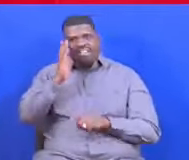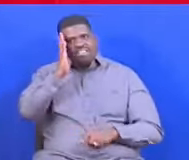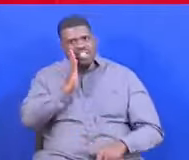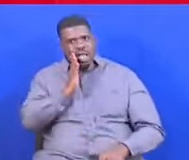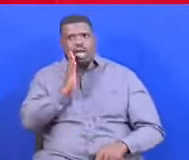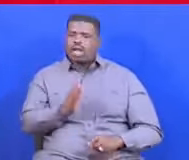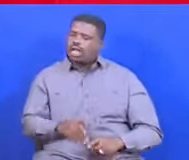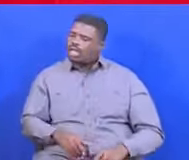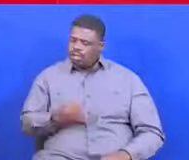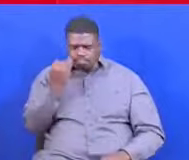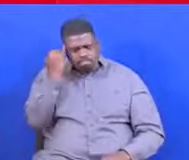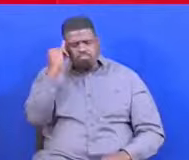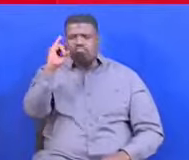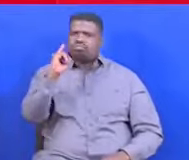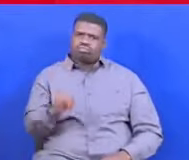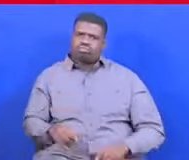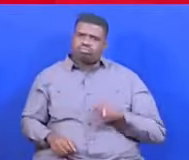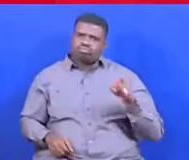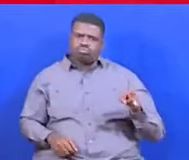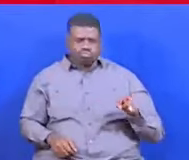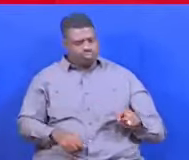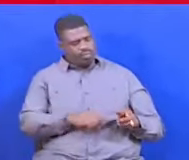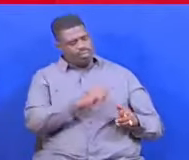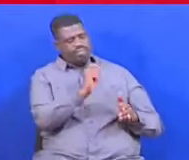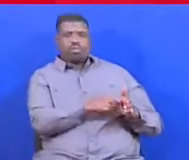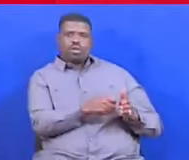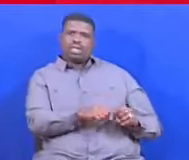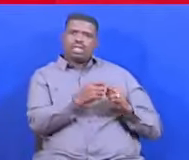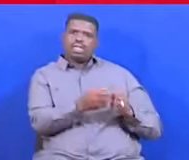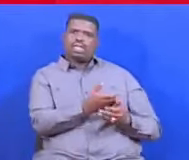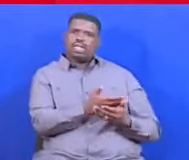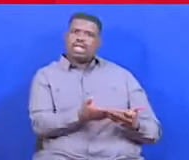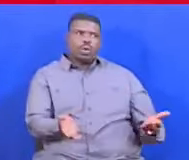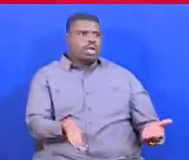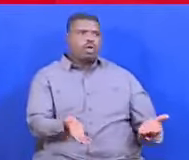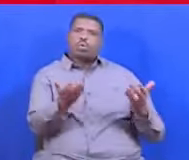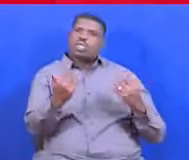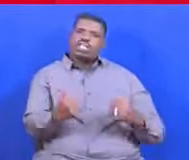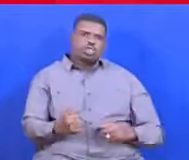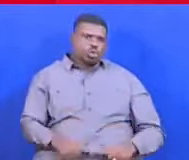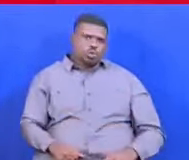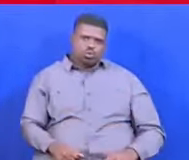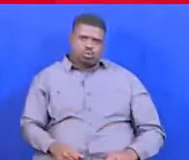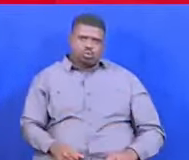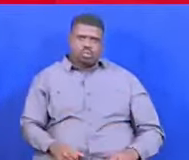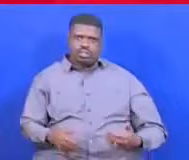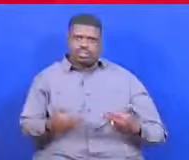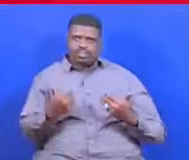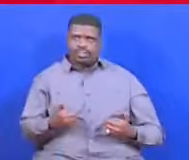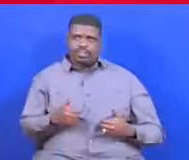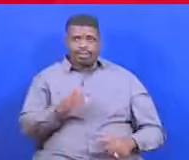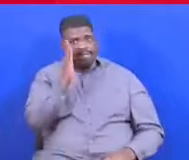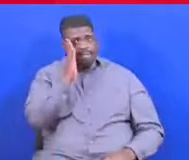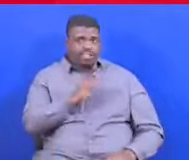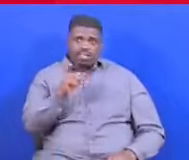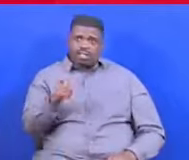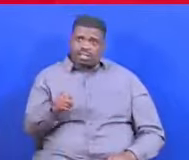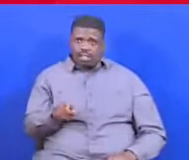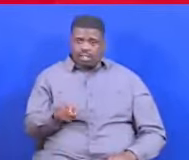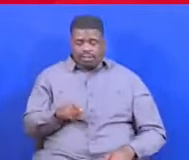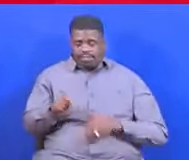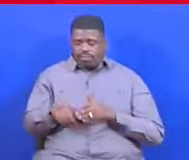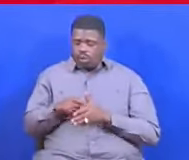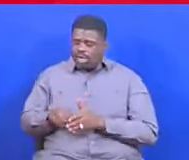vijana katika upande wa viwanda, lakini hawana uwezo. Sasa kama vijana hawa katika small scale